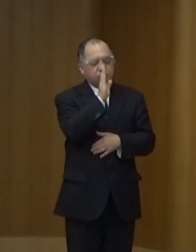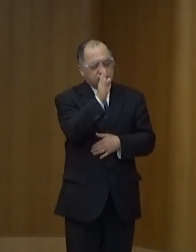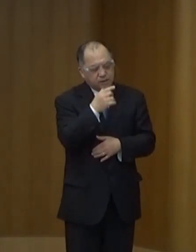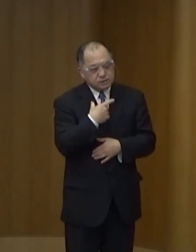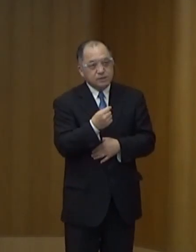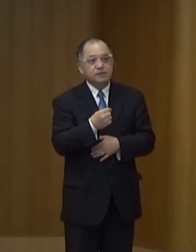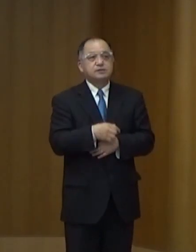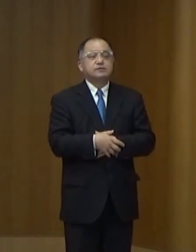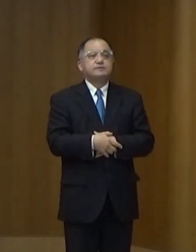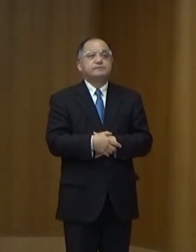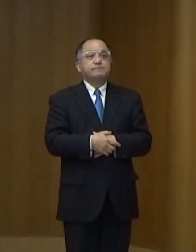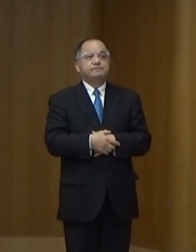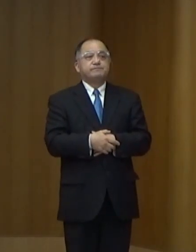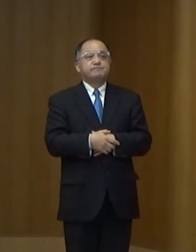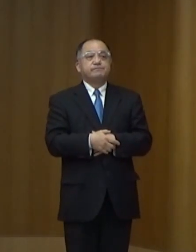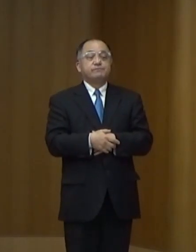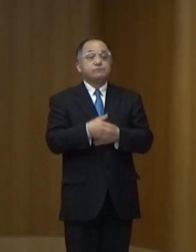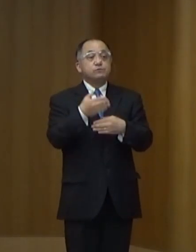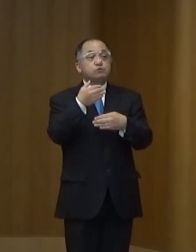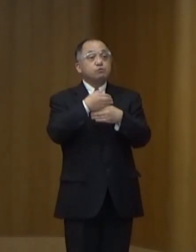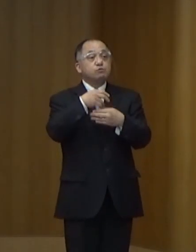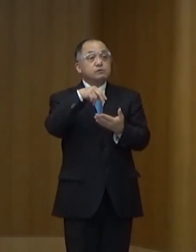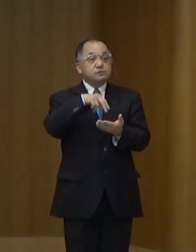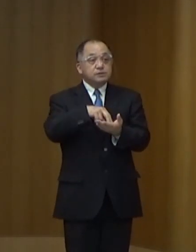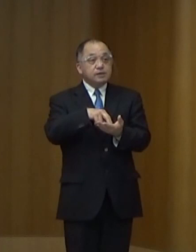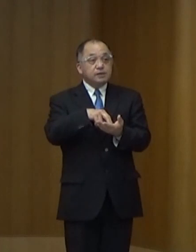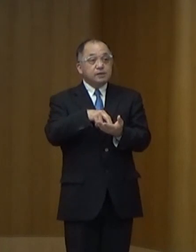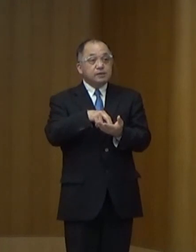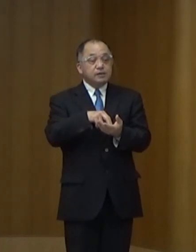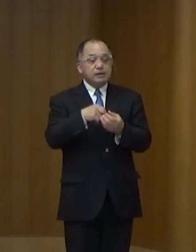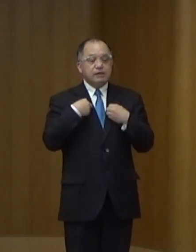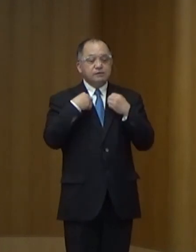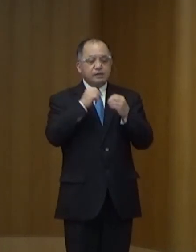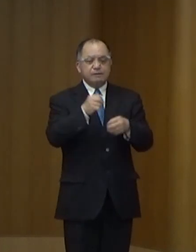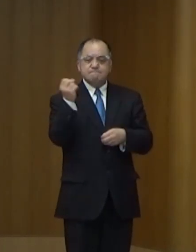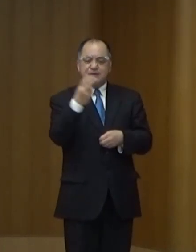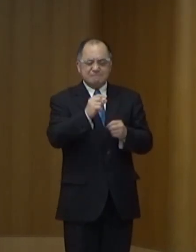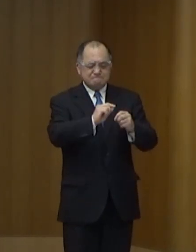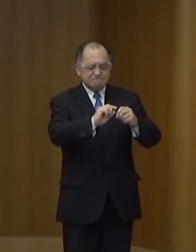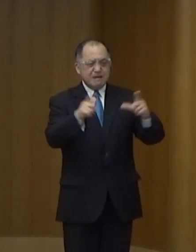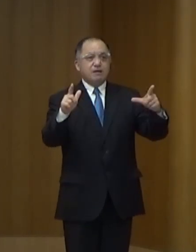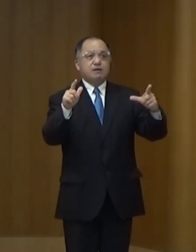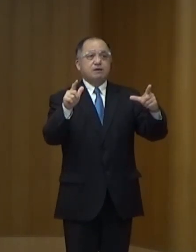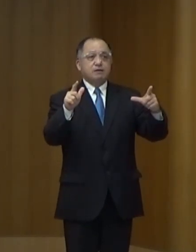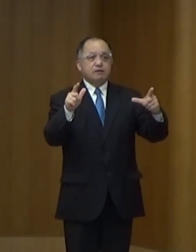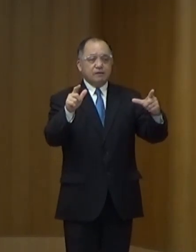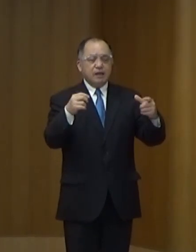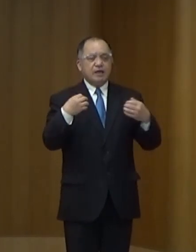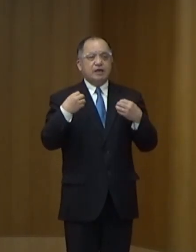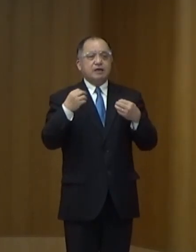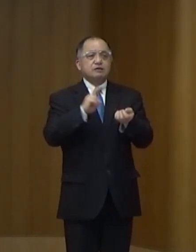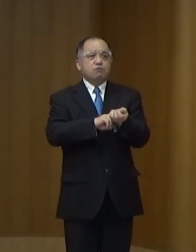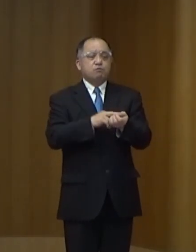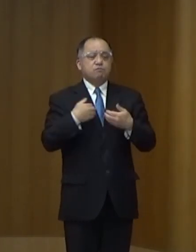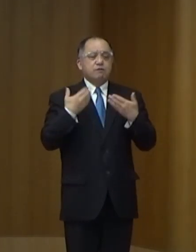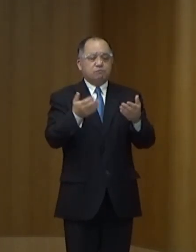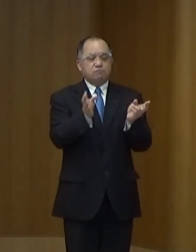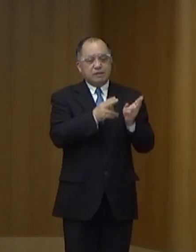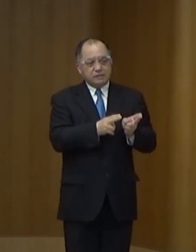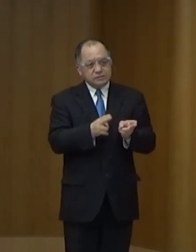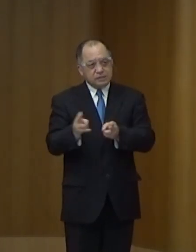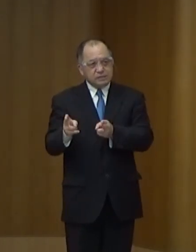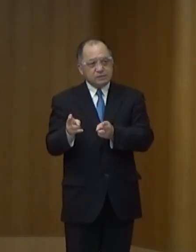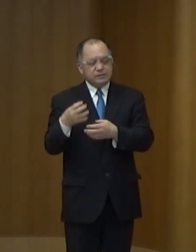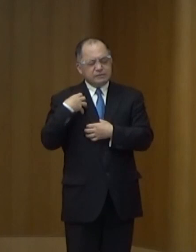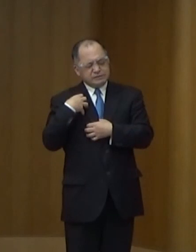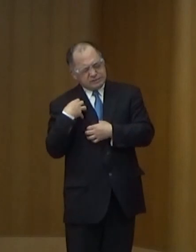います。道としては感染が再拡大をし、医療提供体制などに支障が生じるま